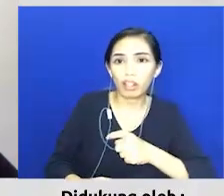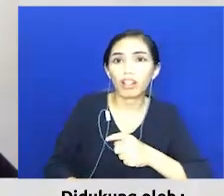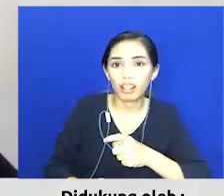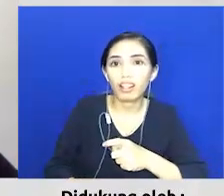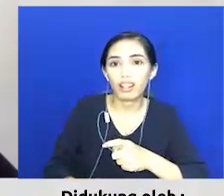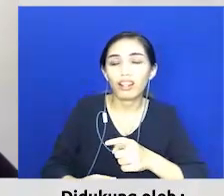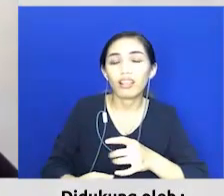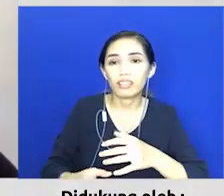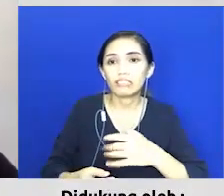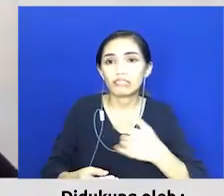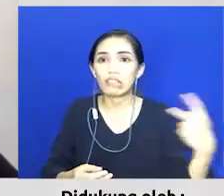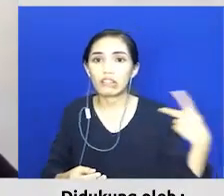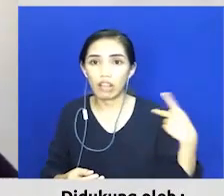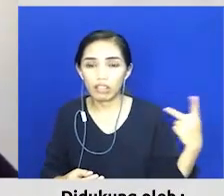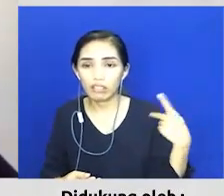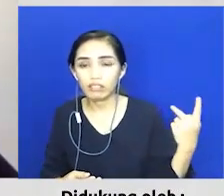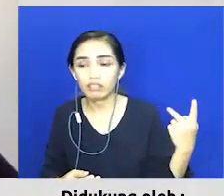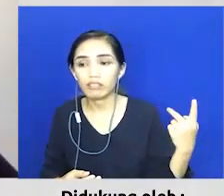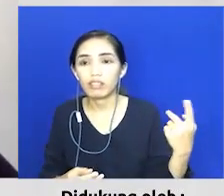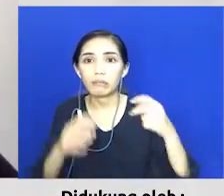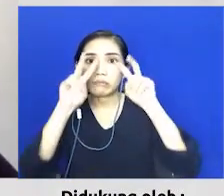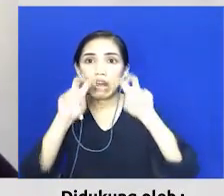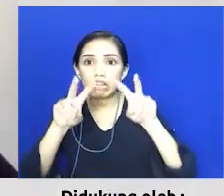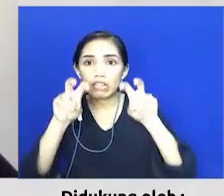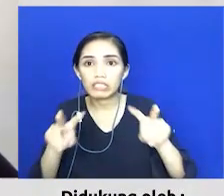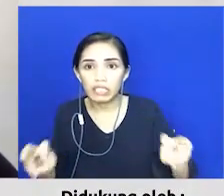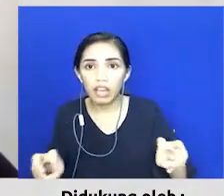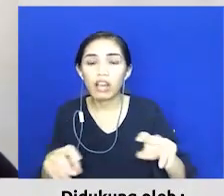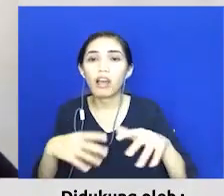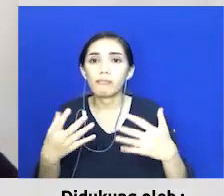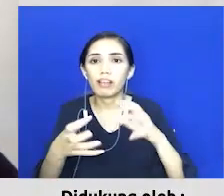Ini dunia sedang berubah cepat. Kita